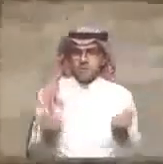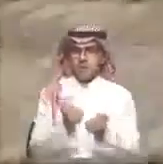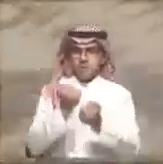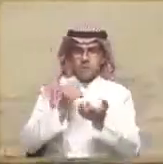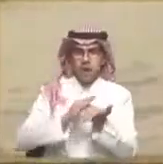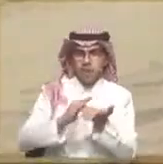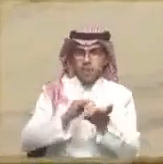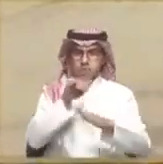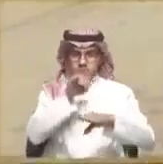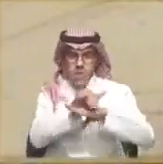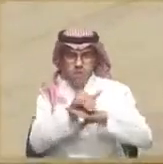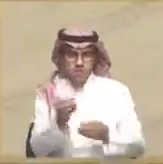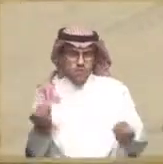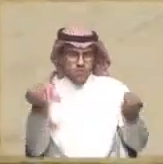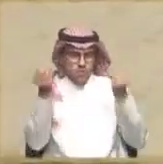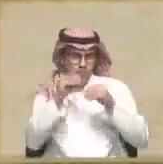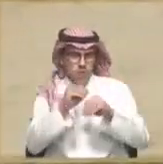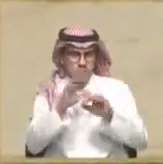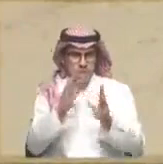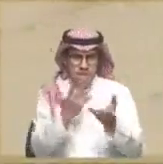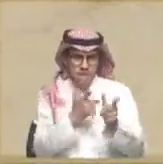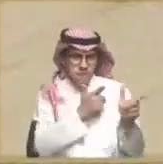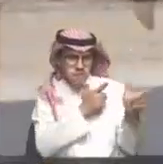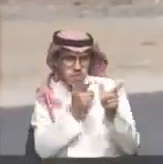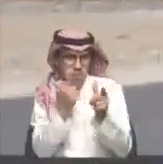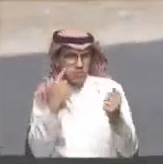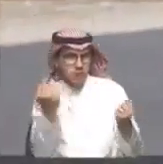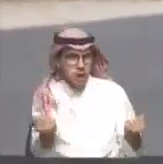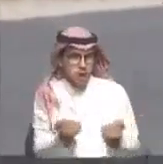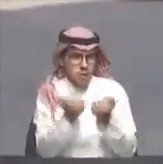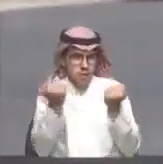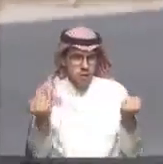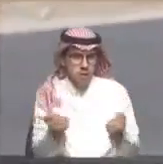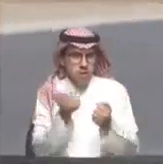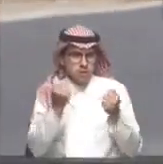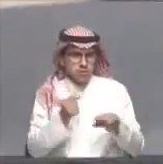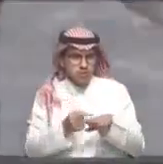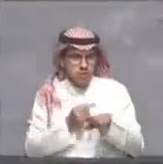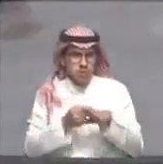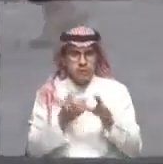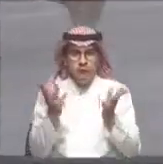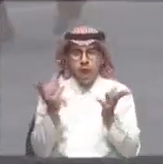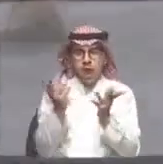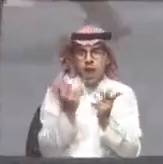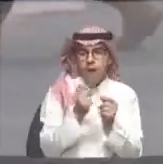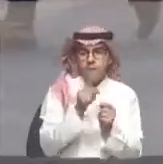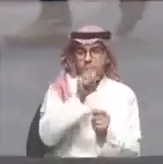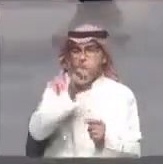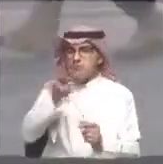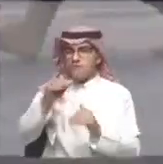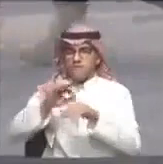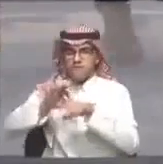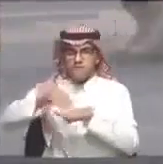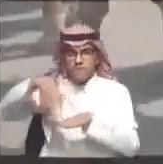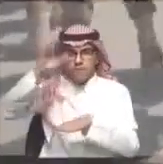ساحات التمرين تدريبات مكثفة وعمليات عسكرية مختلفة نفذها عشرات الآلاف من الجنود من مختلف